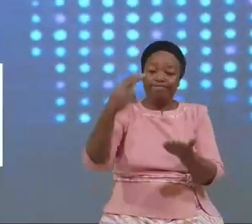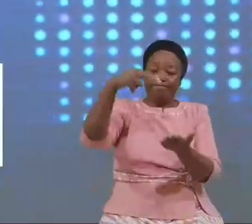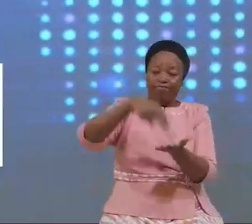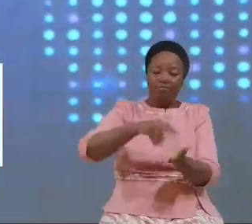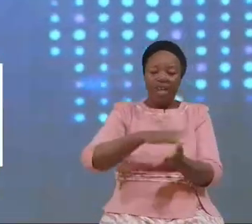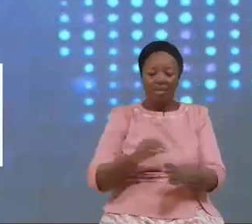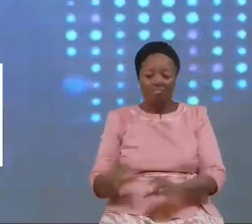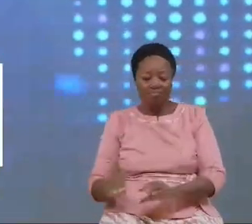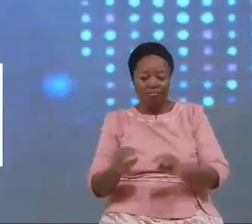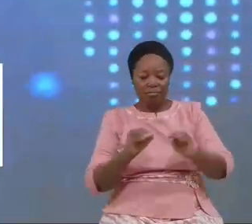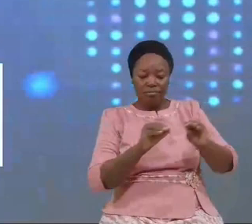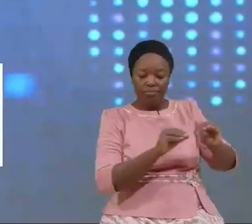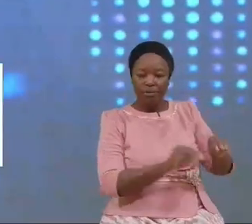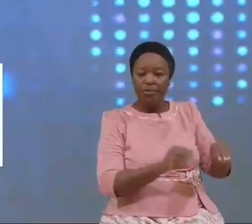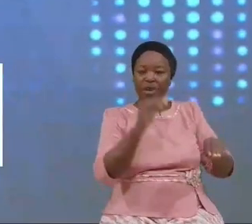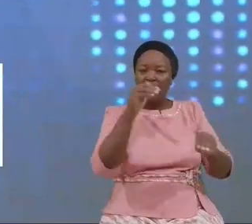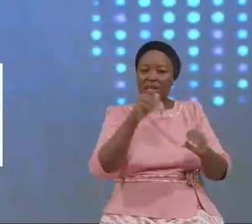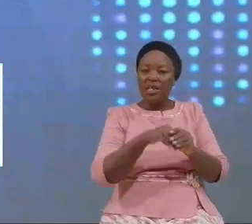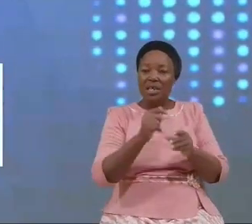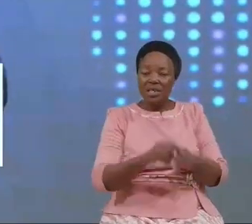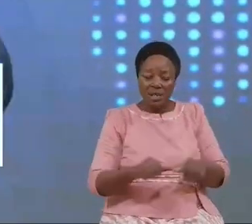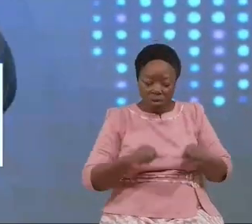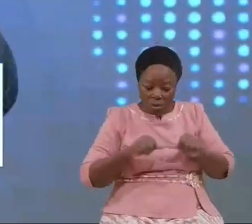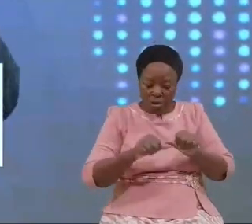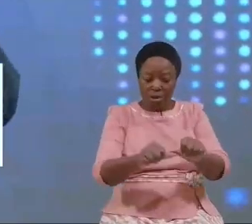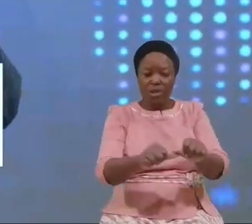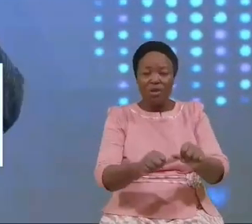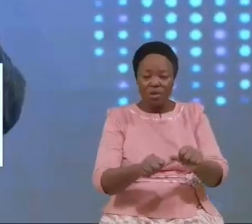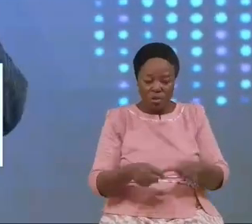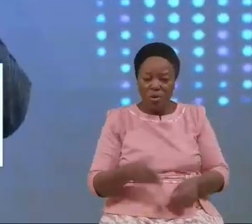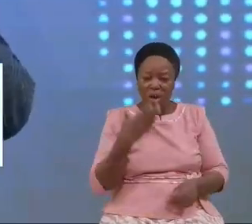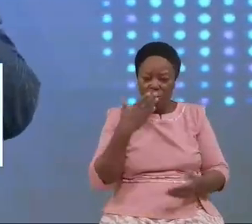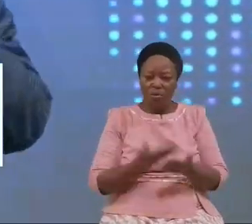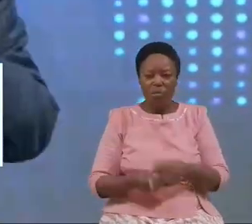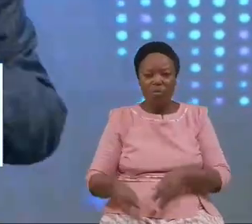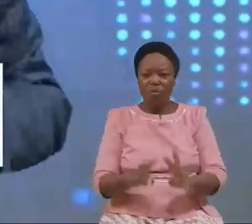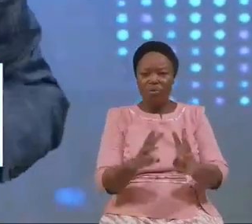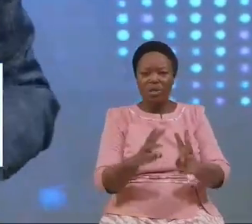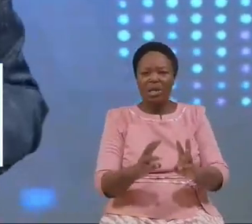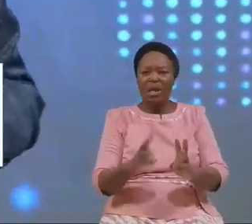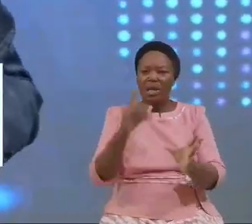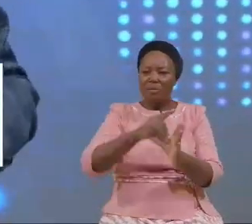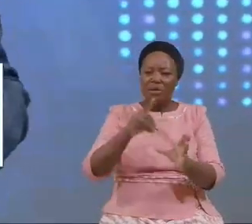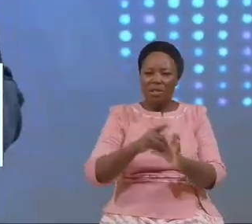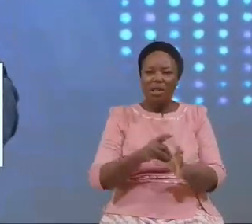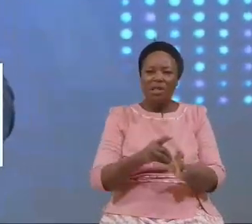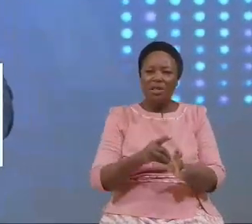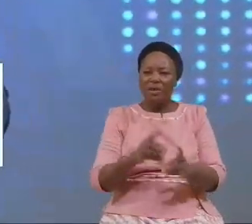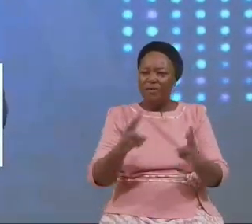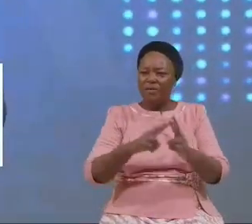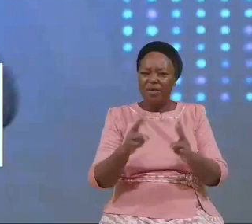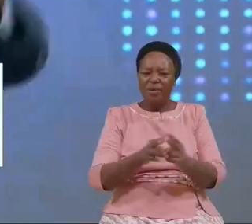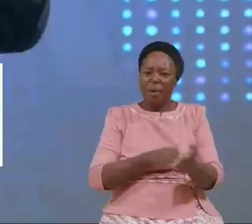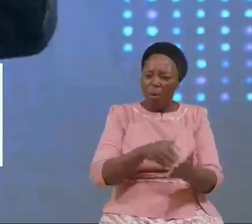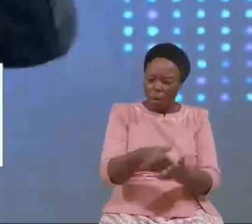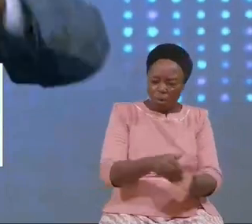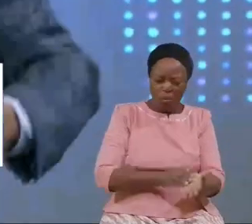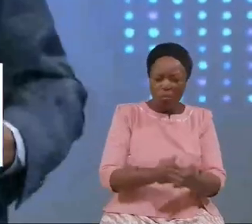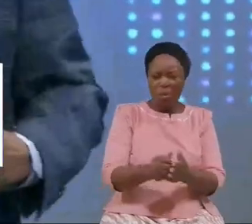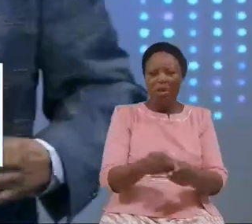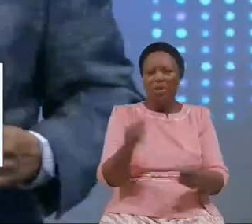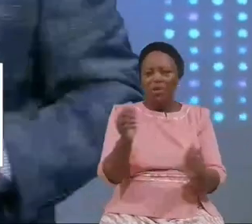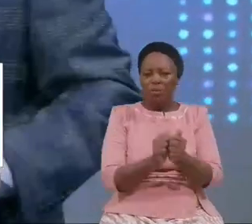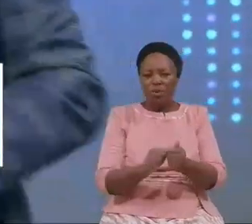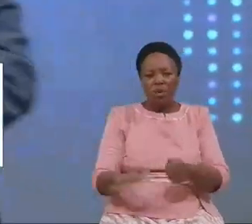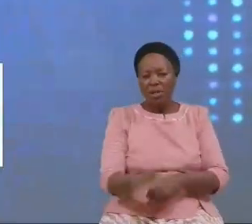avancer pour aller dans une direction donnée invalide important avec leur